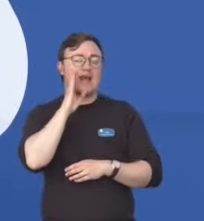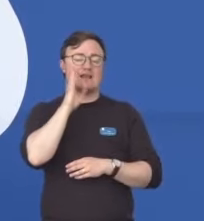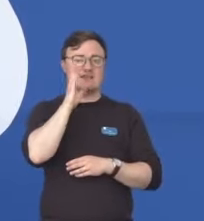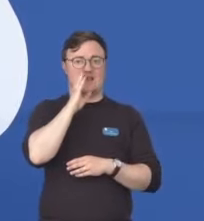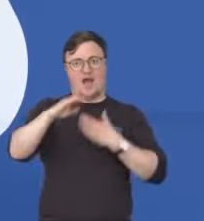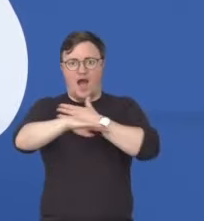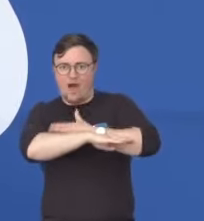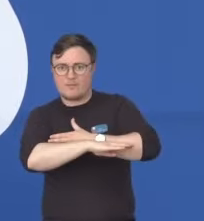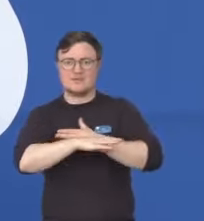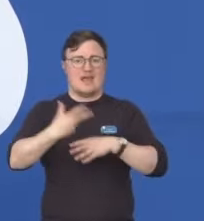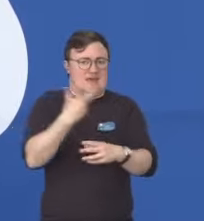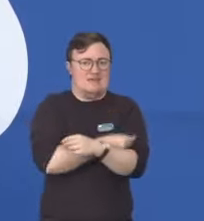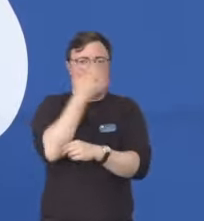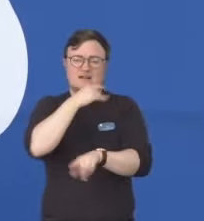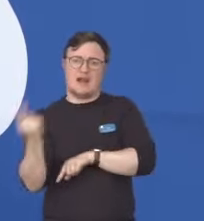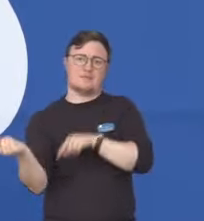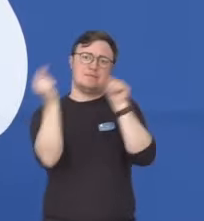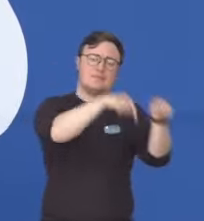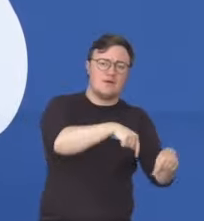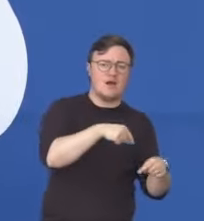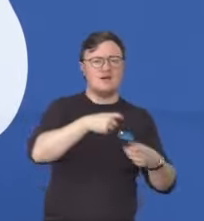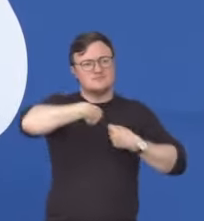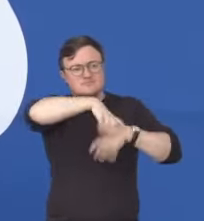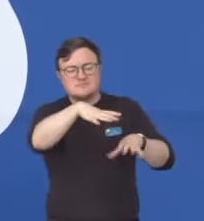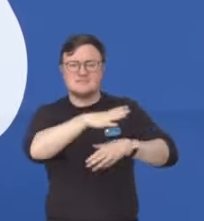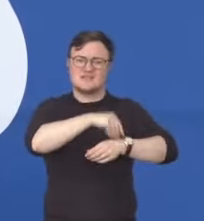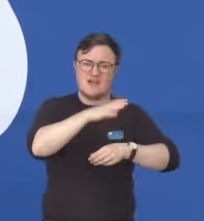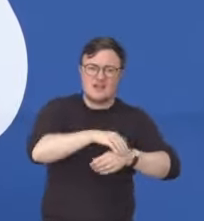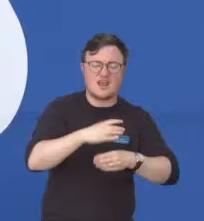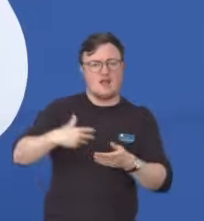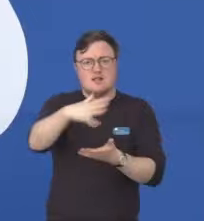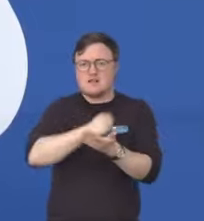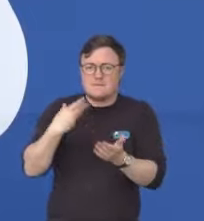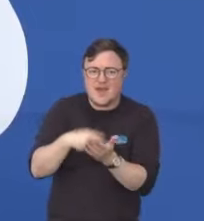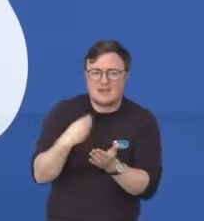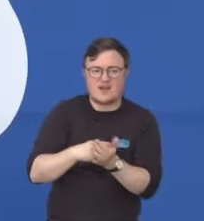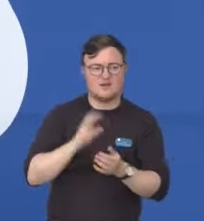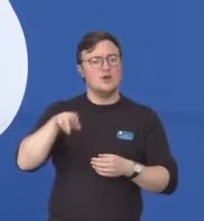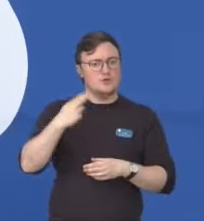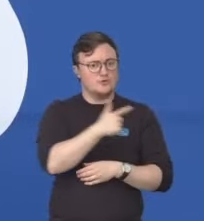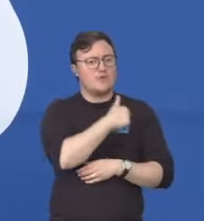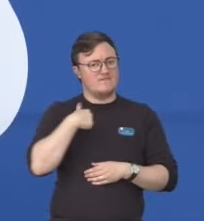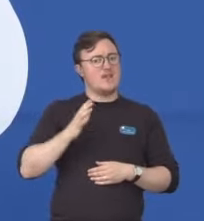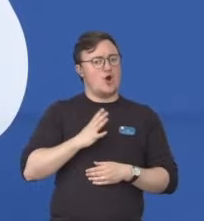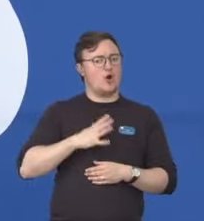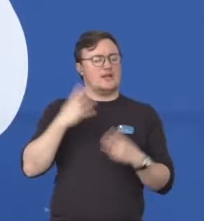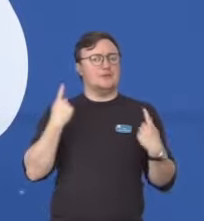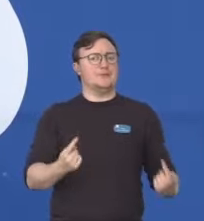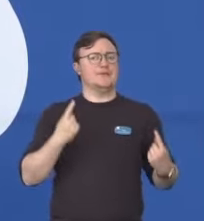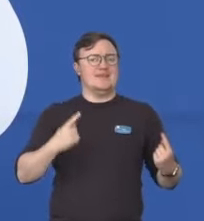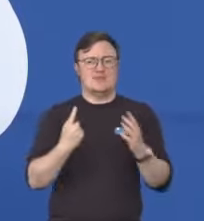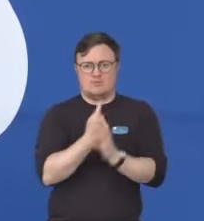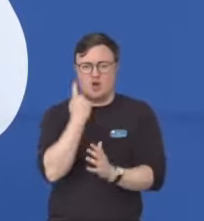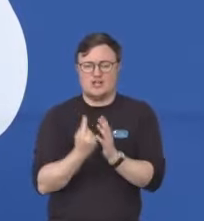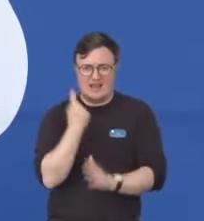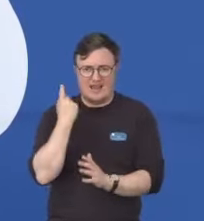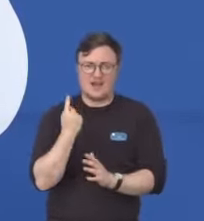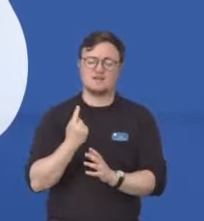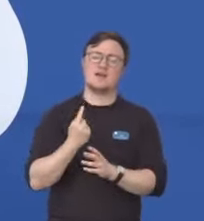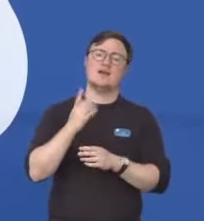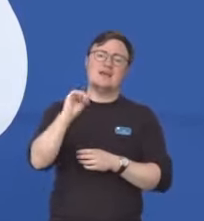tjäna massor av pengar via det på det viset. Vi har ju nu en unik möjlighet, och det är fler partier som sluter upp bakom Liberalernas politik, att